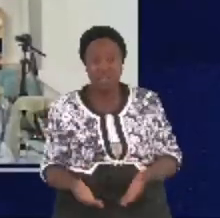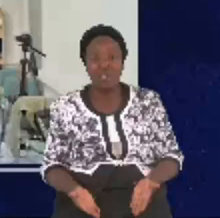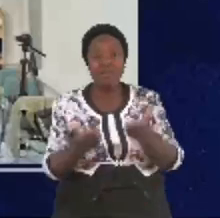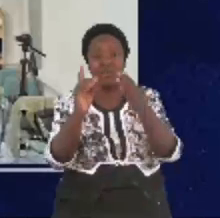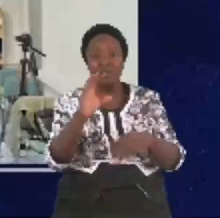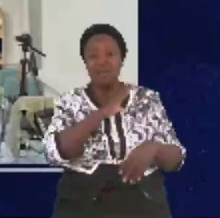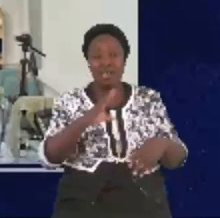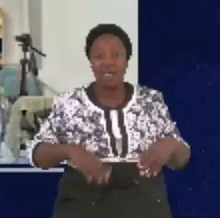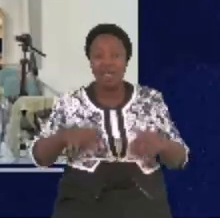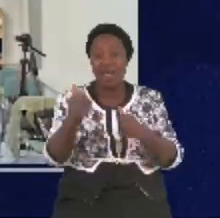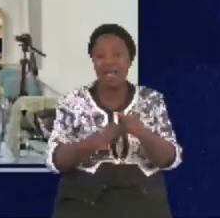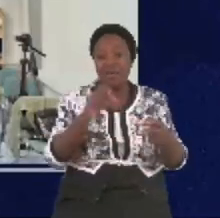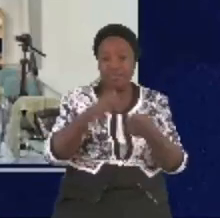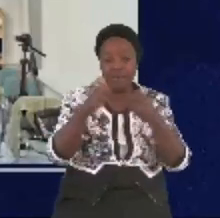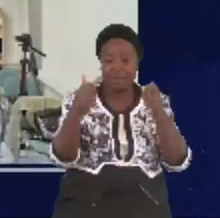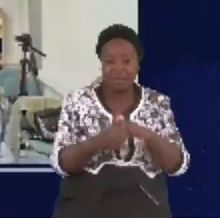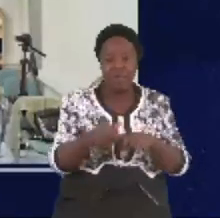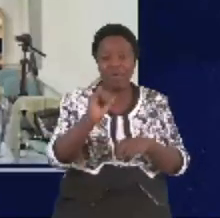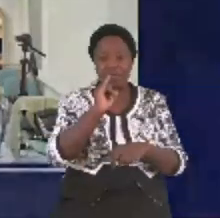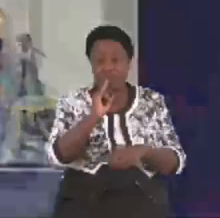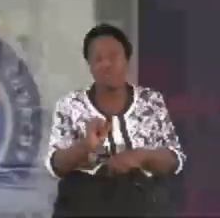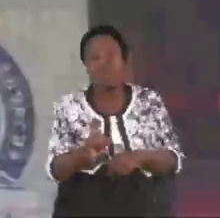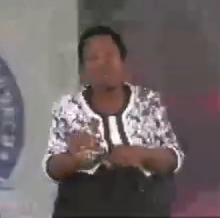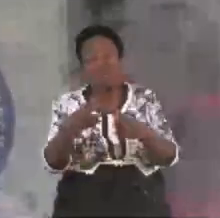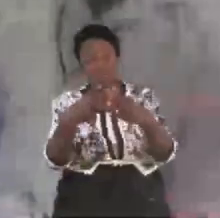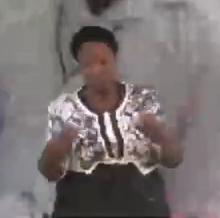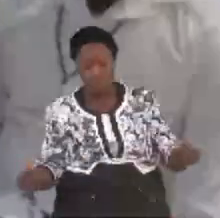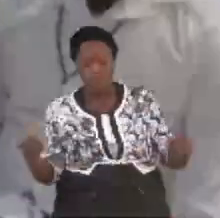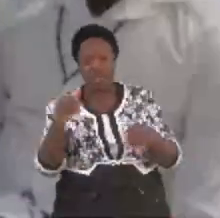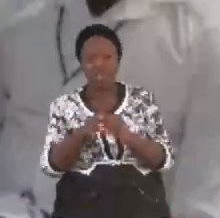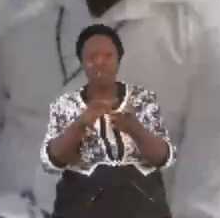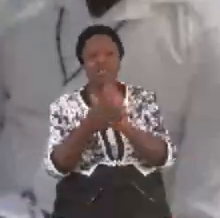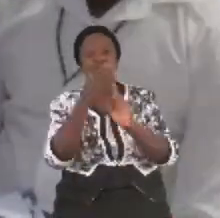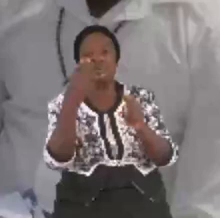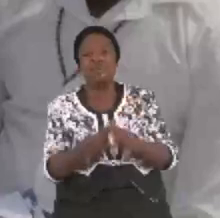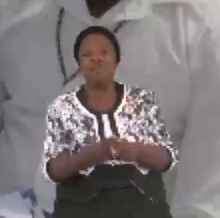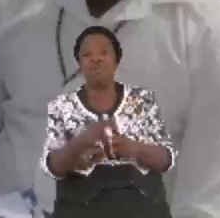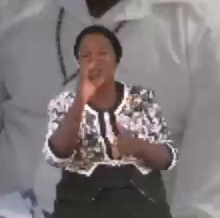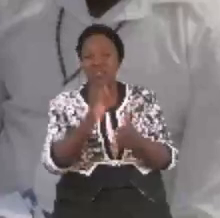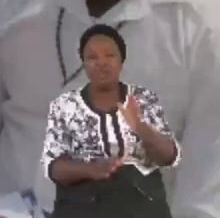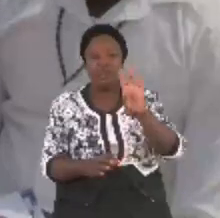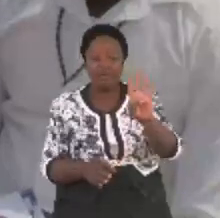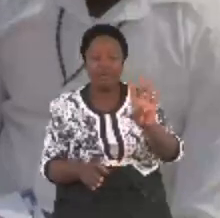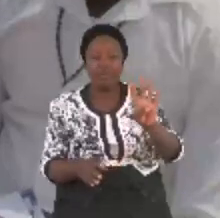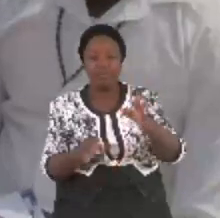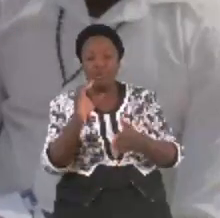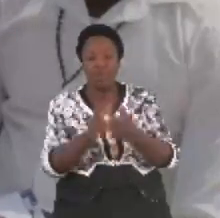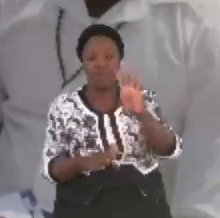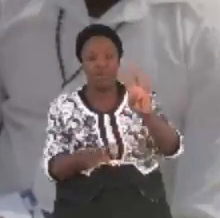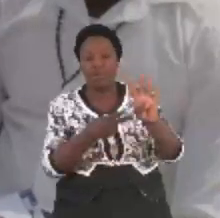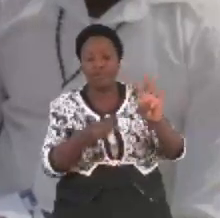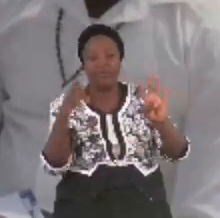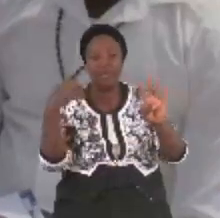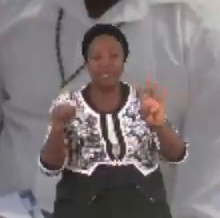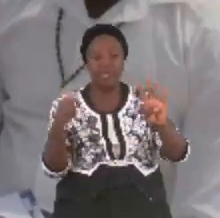Christ élevé, tout problème sera résolu au nom de Jésus. Chapitre 4, au chapitre 4 de Jean,